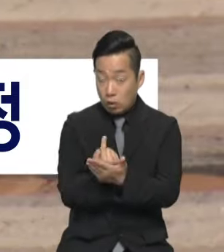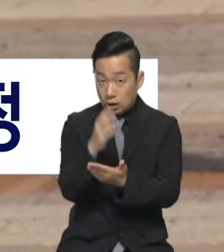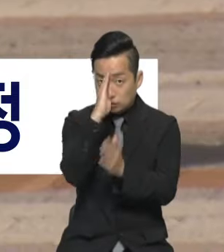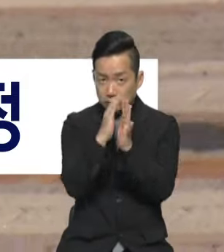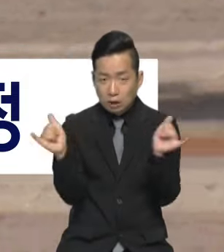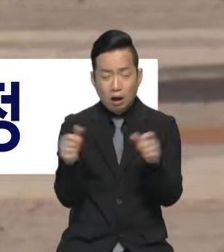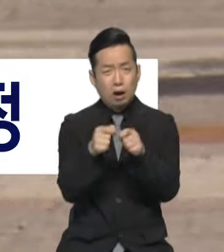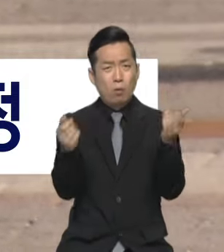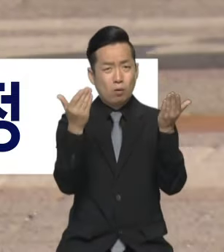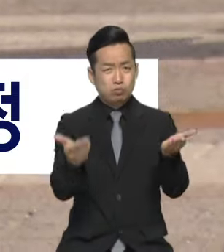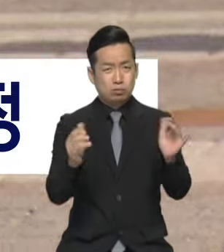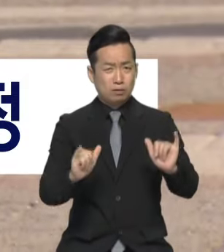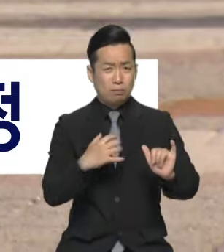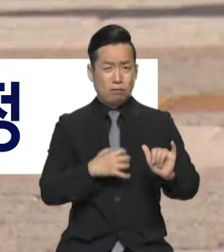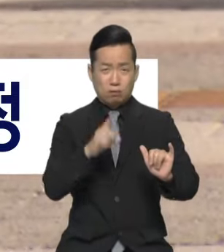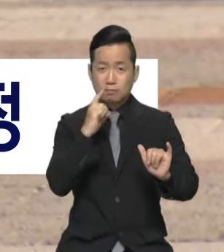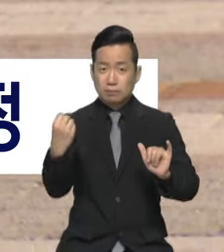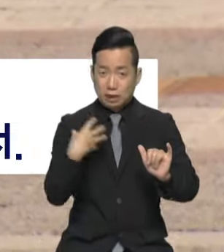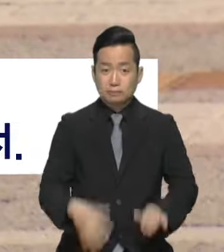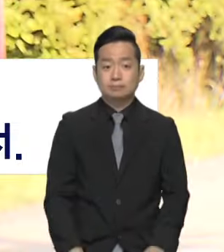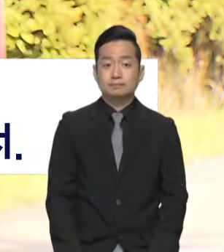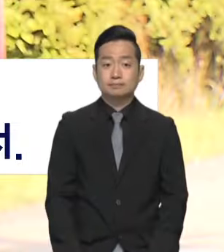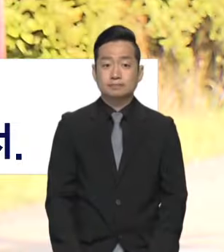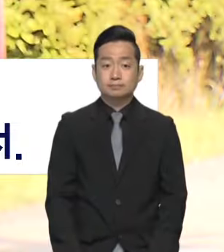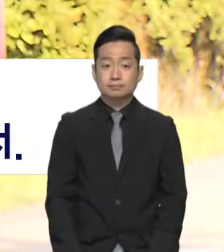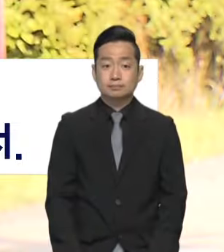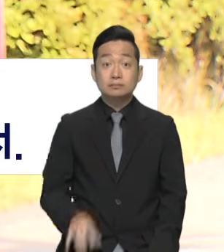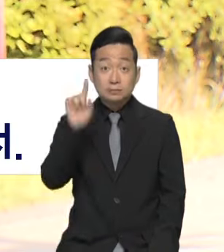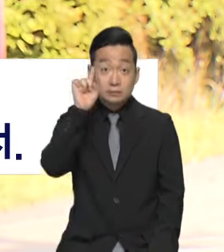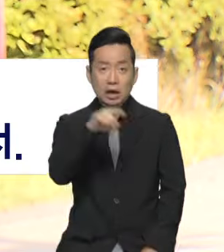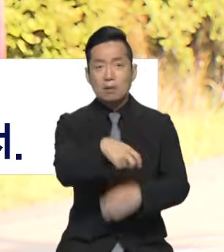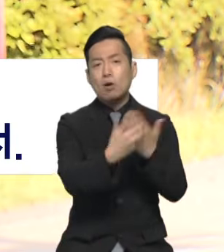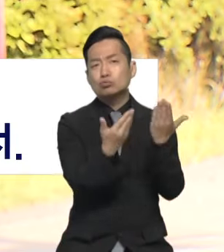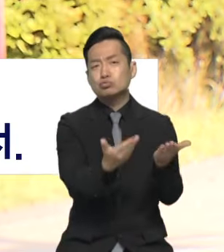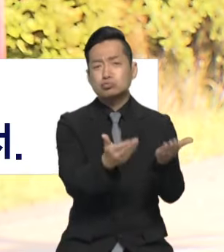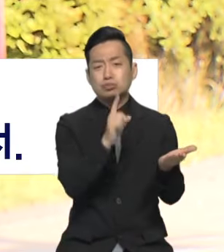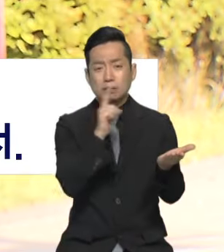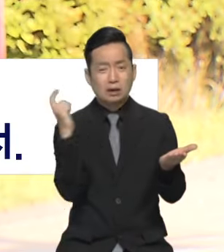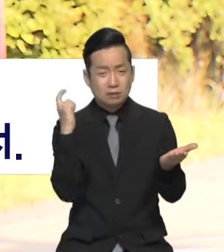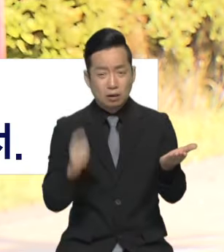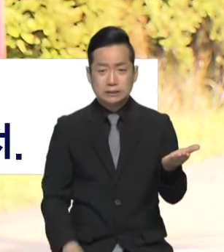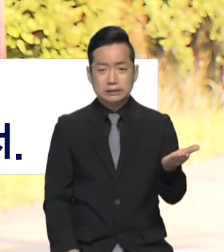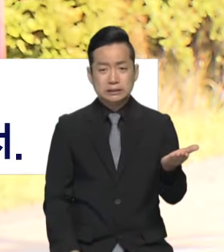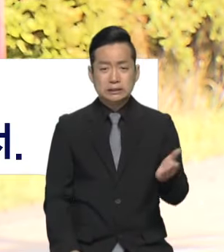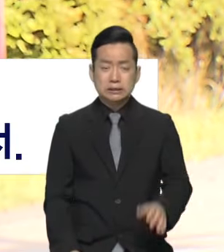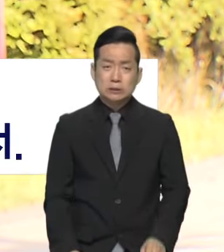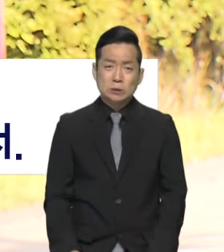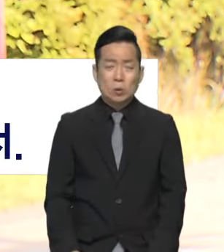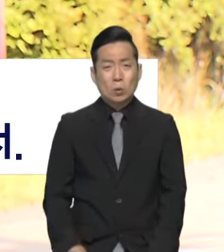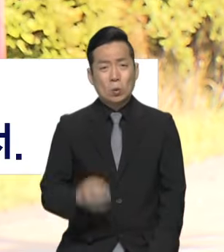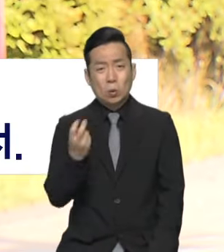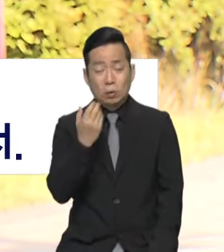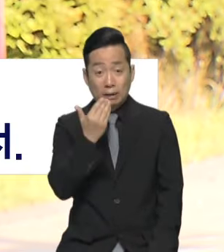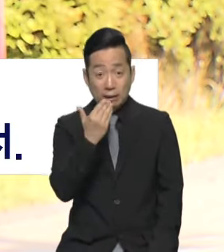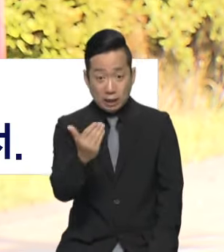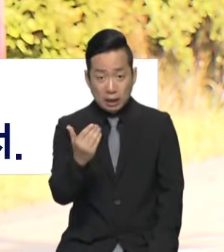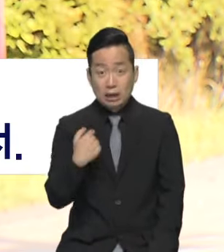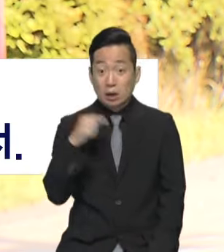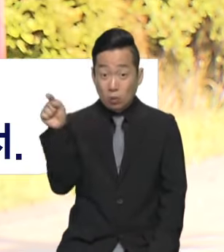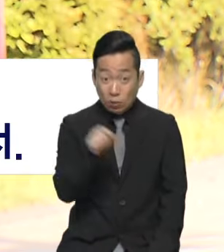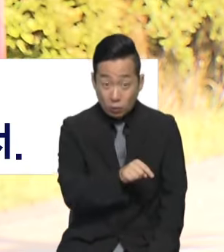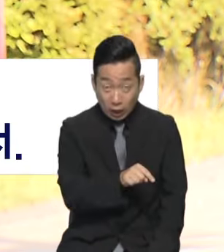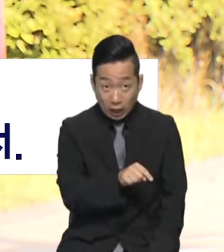사태가 장기화될까 걱정했습니다. 내일 또그 휴진이란 말도 있기도 해서 혹시라도 될까 싶어서 진료받으러